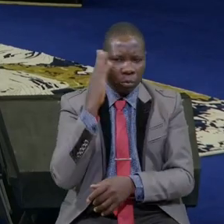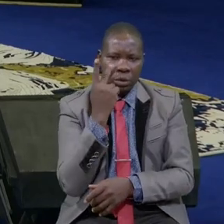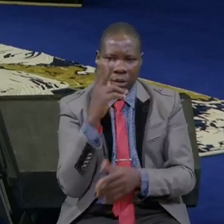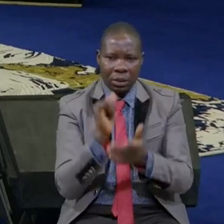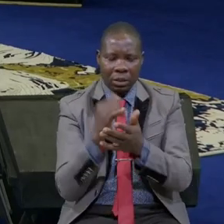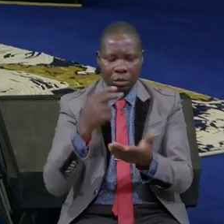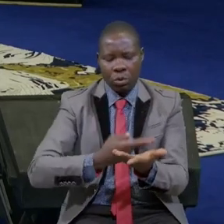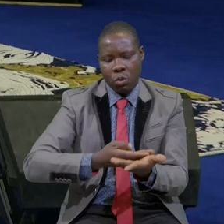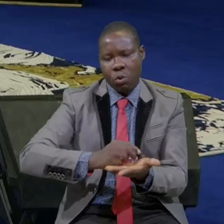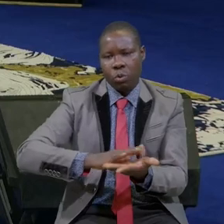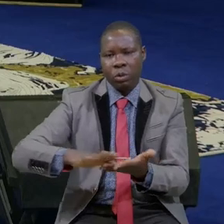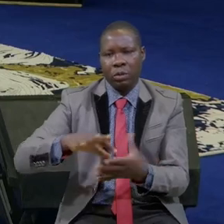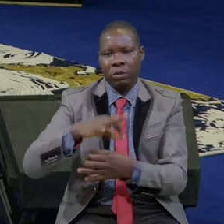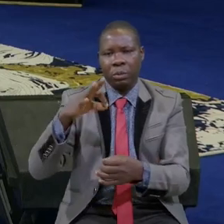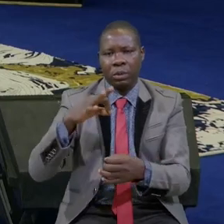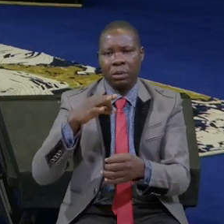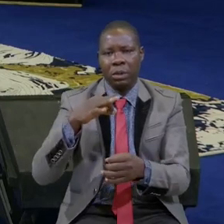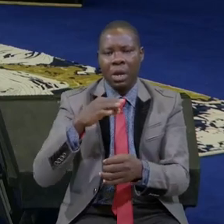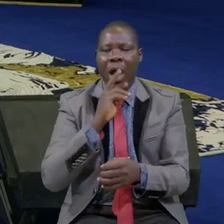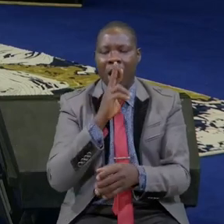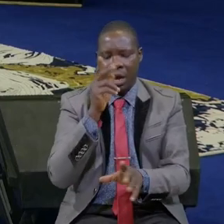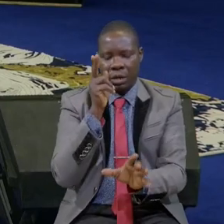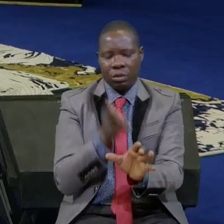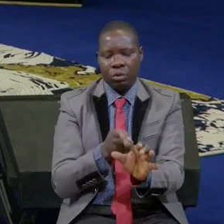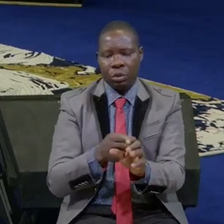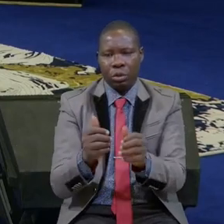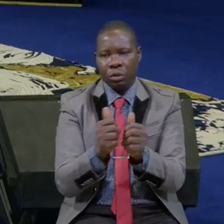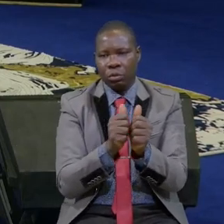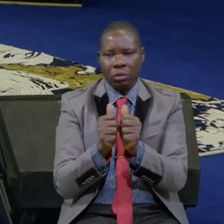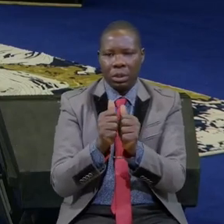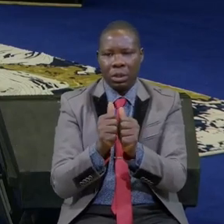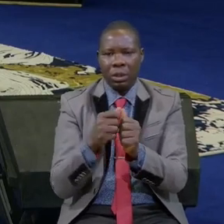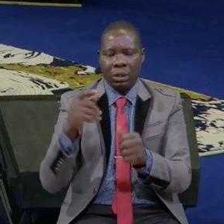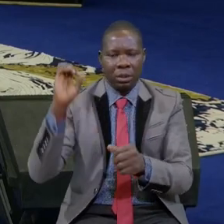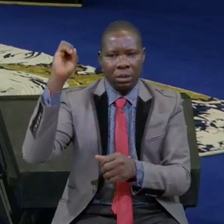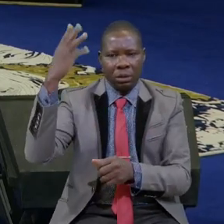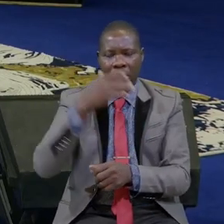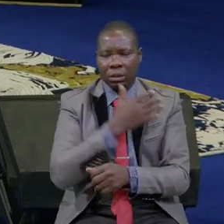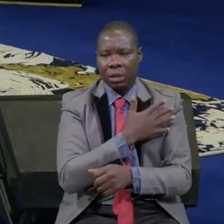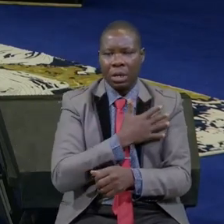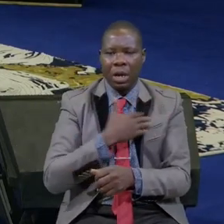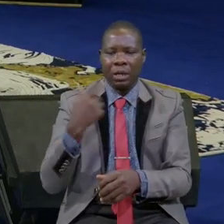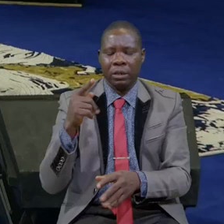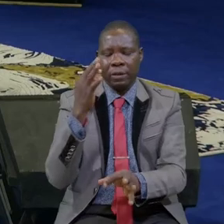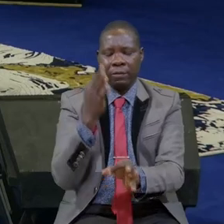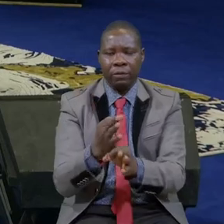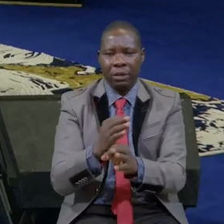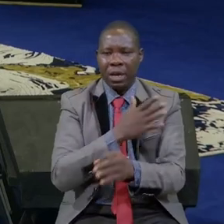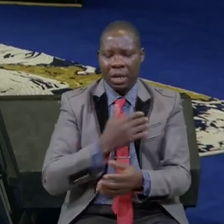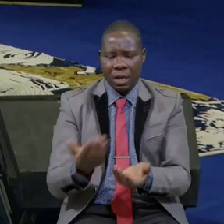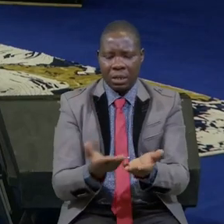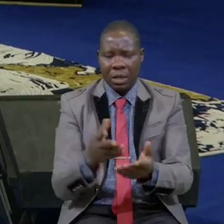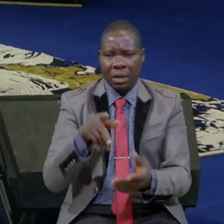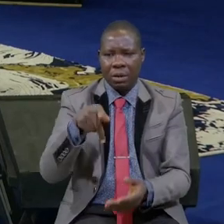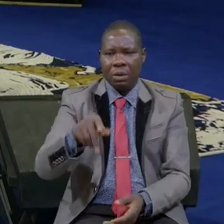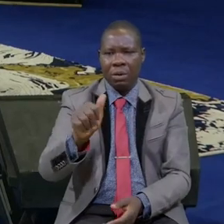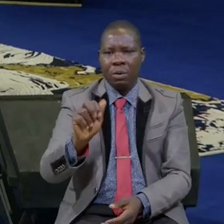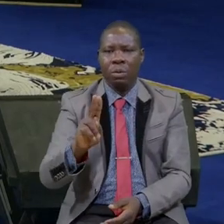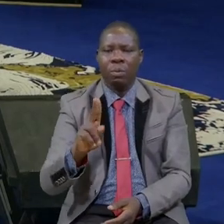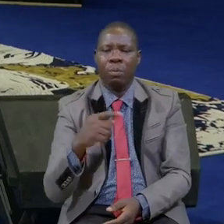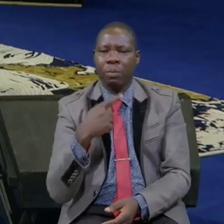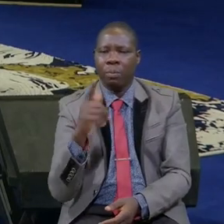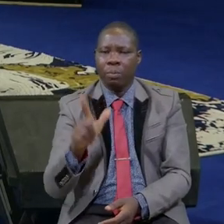le Saint-Esprit a joint la grâce et la foi. Et l'apôtre Paul ici dit, cette